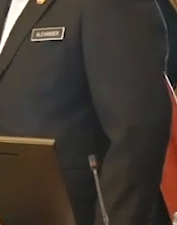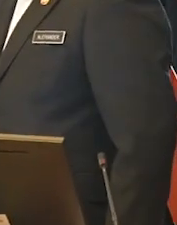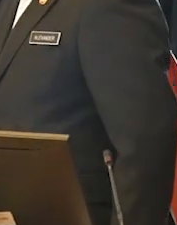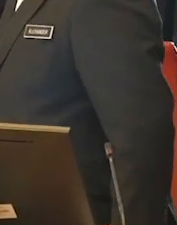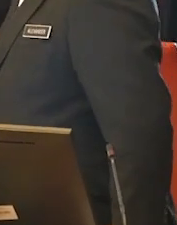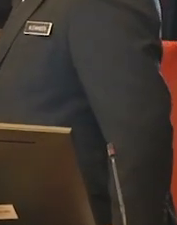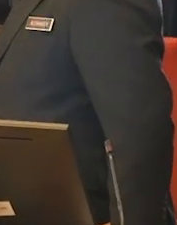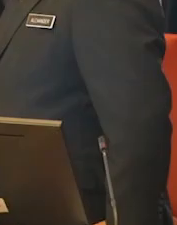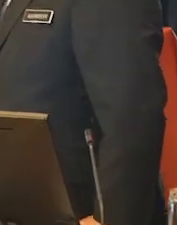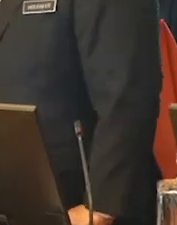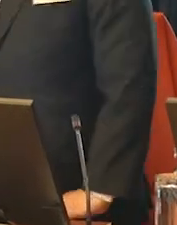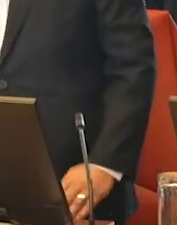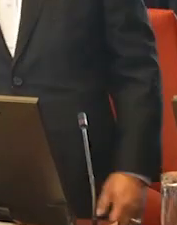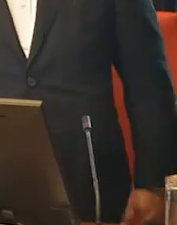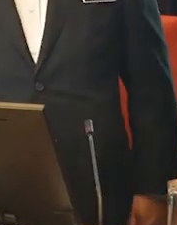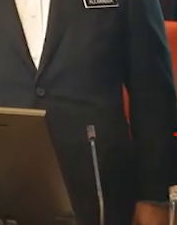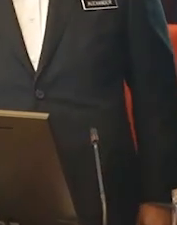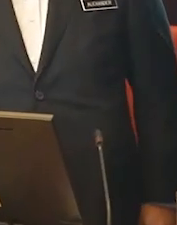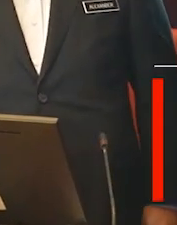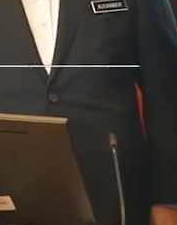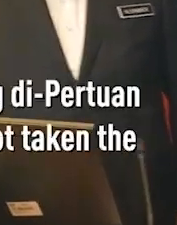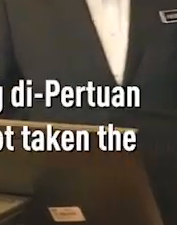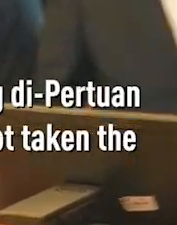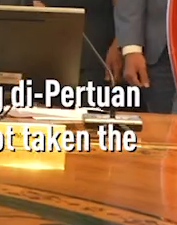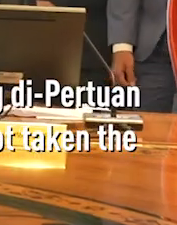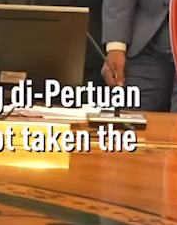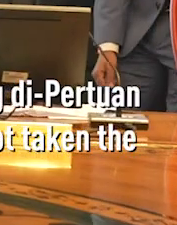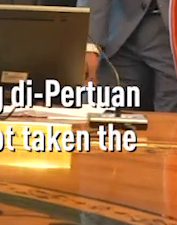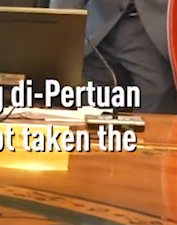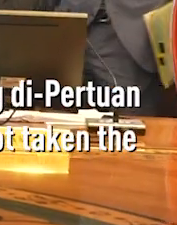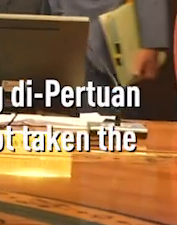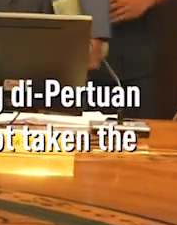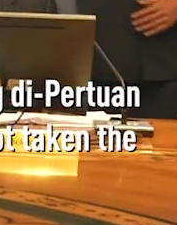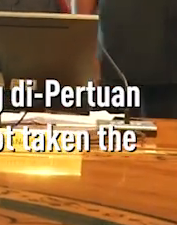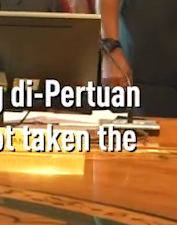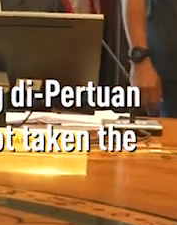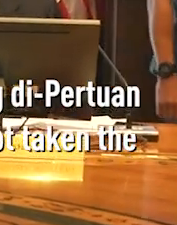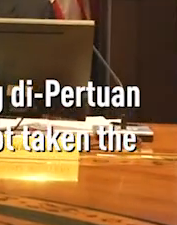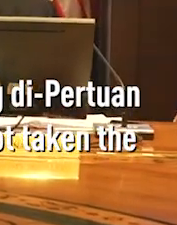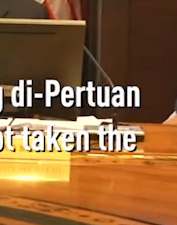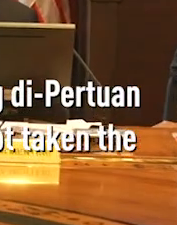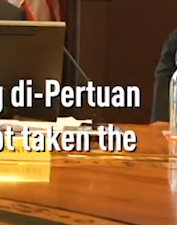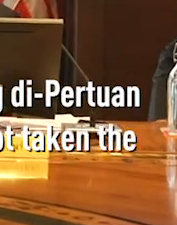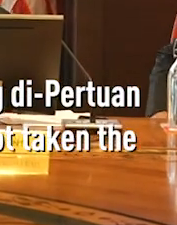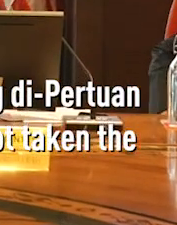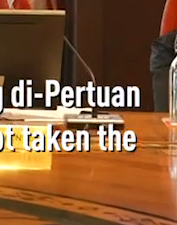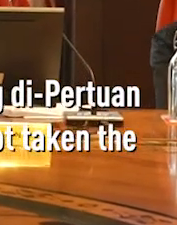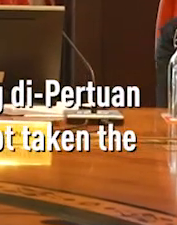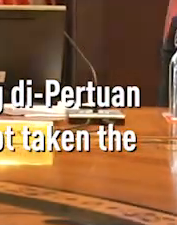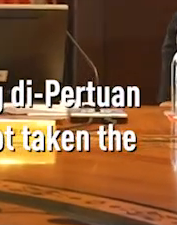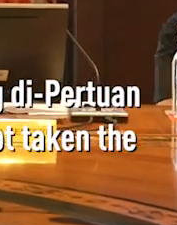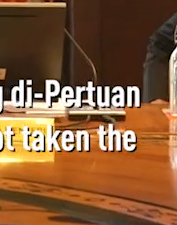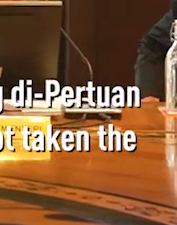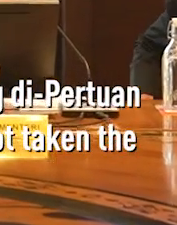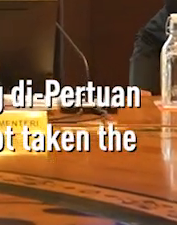has not taken the royal allowance since the COVID-19 pandemic began. He told this at a press conference after the